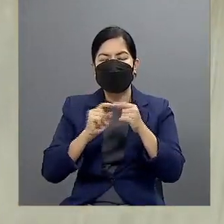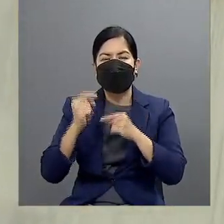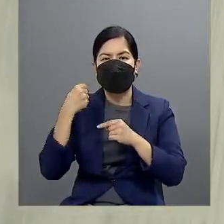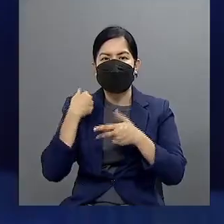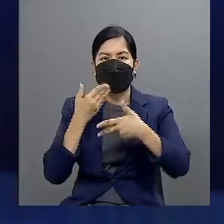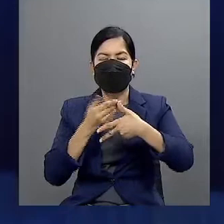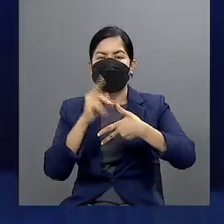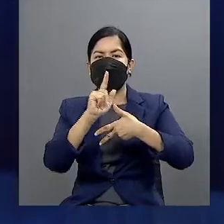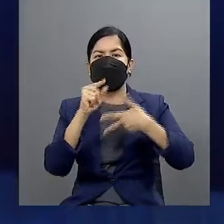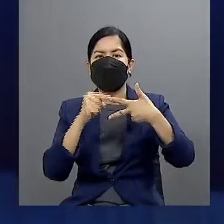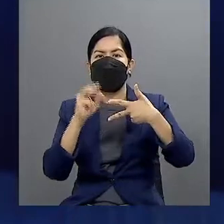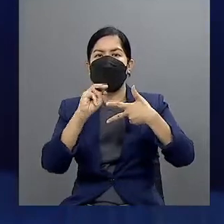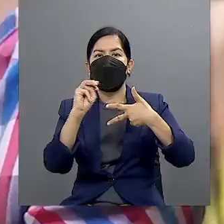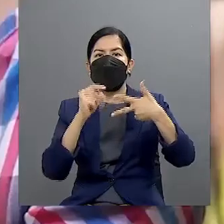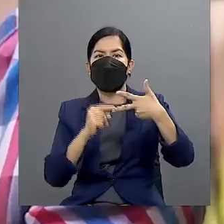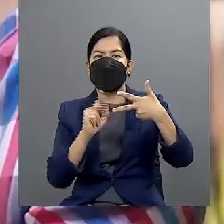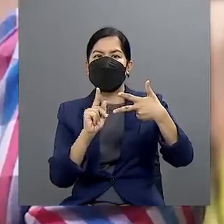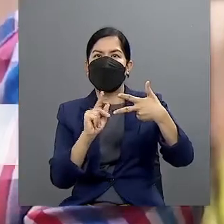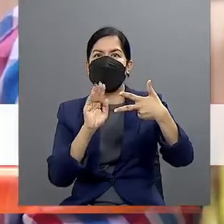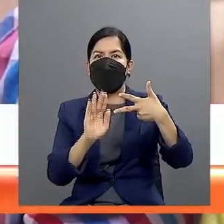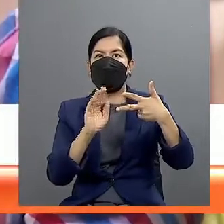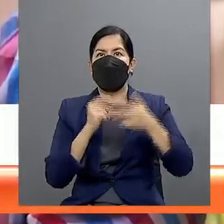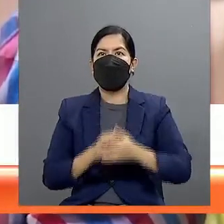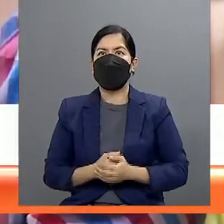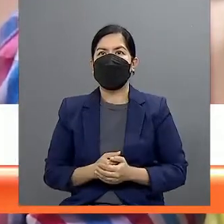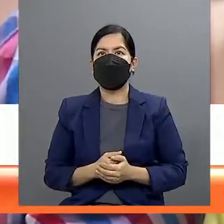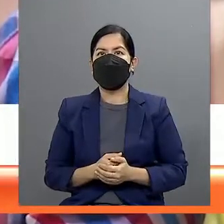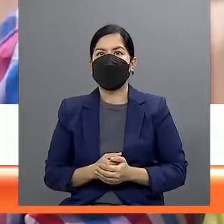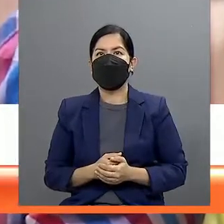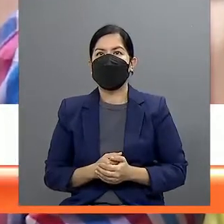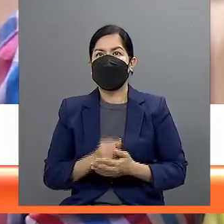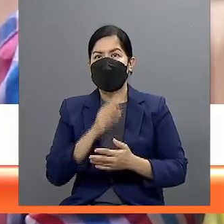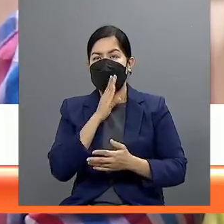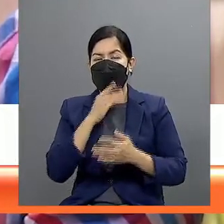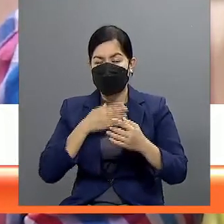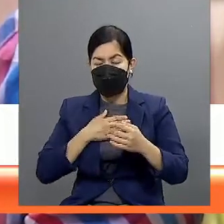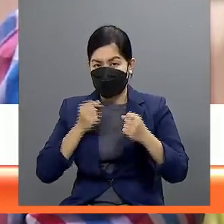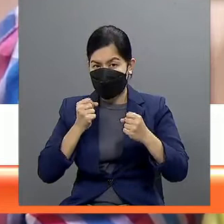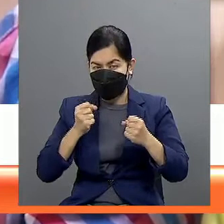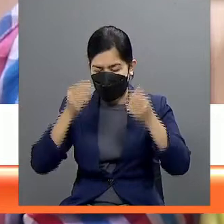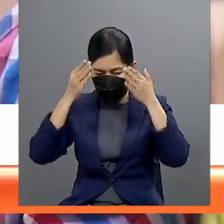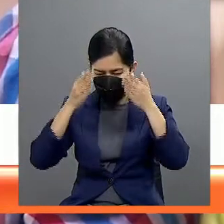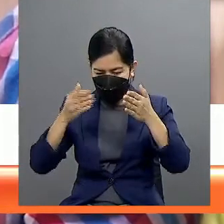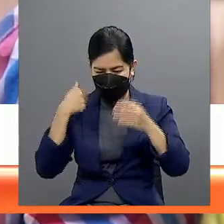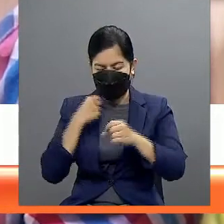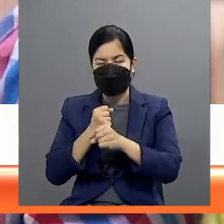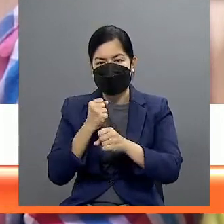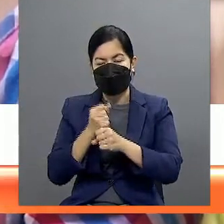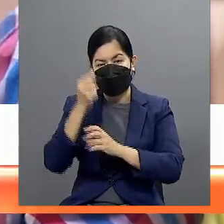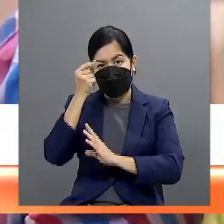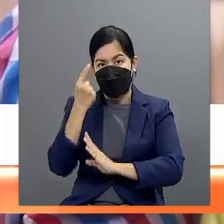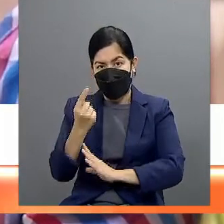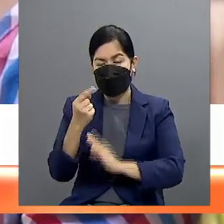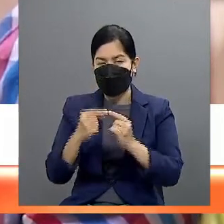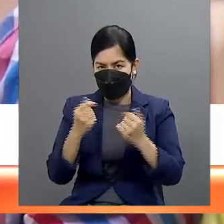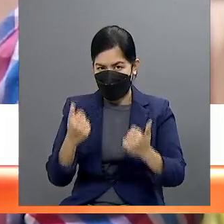สีเขียว ถ้าว่าตั้งใจทอนะคือไม่ยุ่งภาระอะไรวันหนึ่งก็ตอนนี้นะ